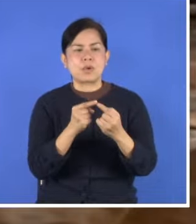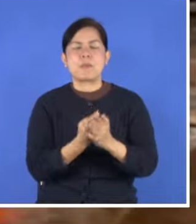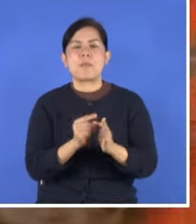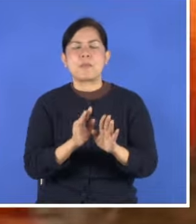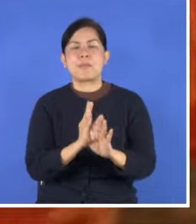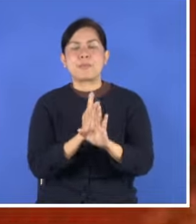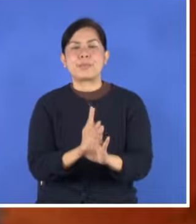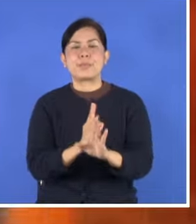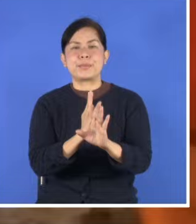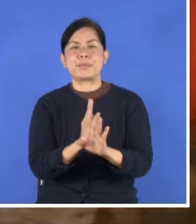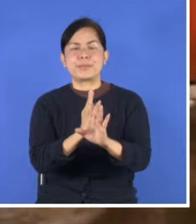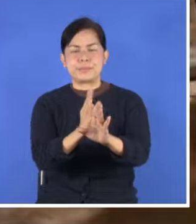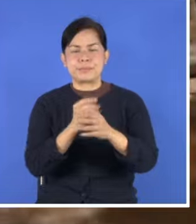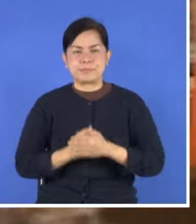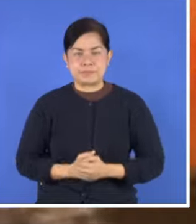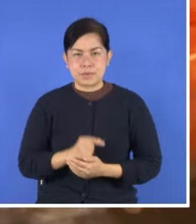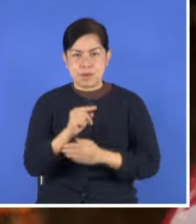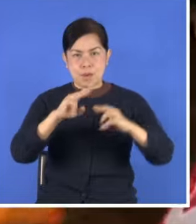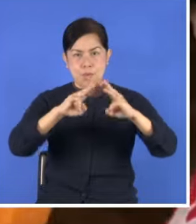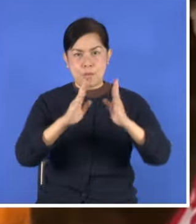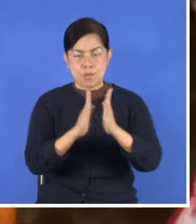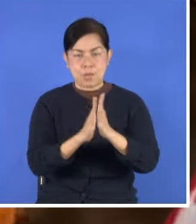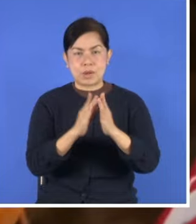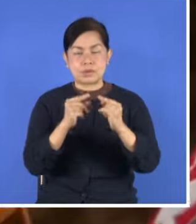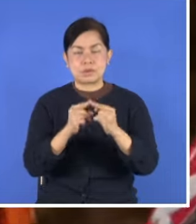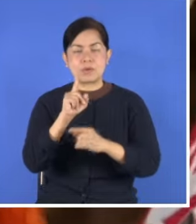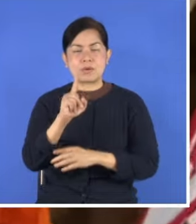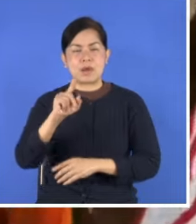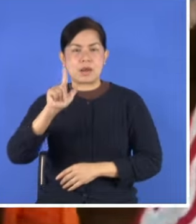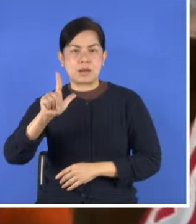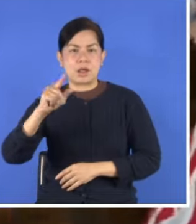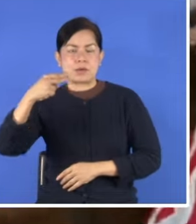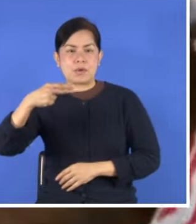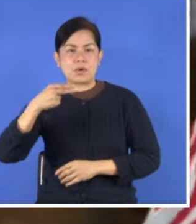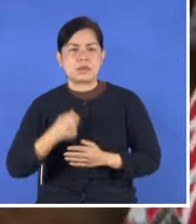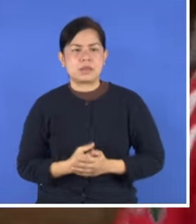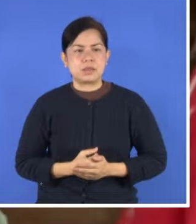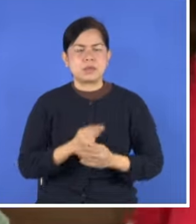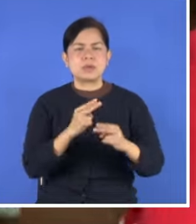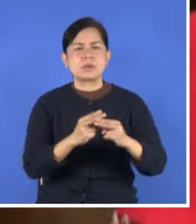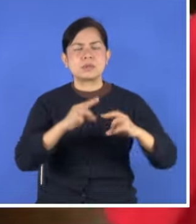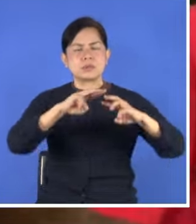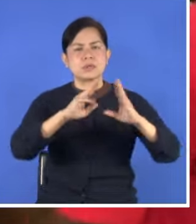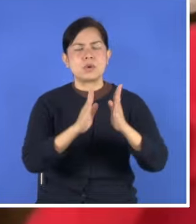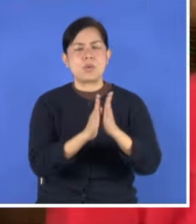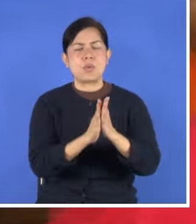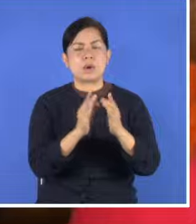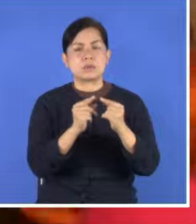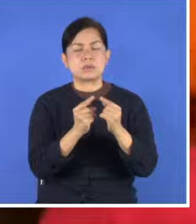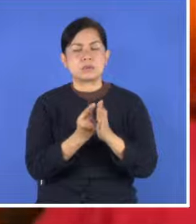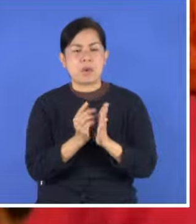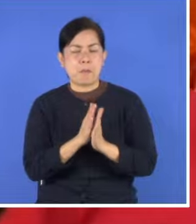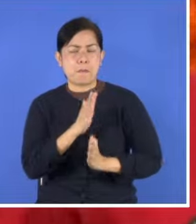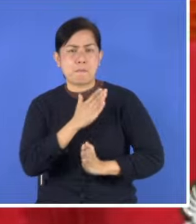เข้าสู่วัดด่านลานหอยเนี่ยอย่างที่บอกว่าวัดด่านลานหอยนี่นะเขาเรียกว่าเนี่ยวัดหลวงพ่อปี้นะนี่นะครับชาวบ้านเรียกกันแบบนี้หลวงพ่อปี้นี่